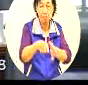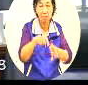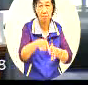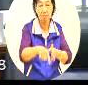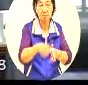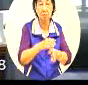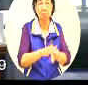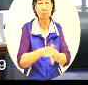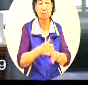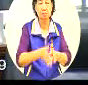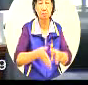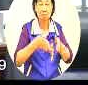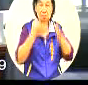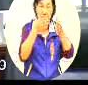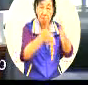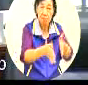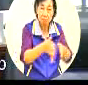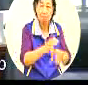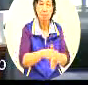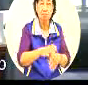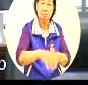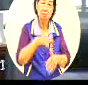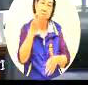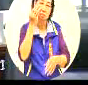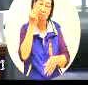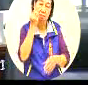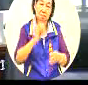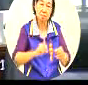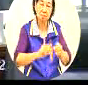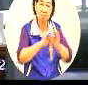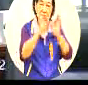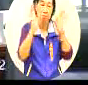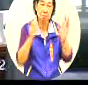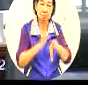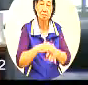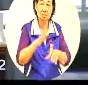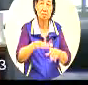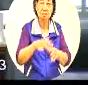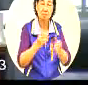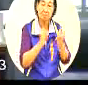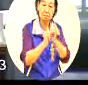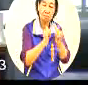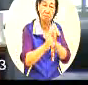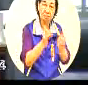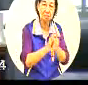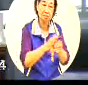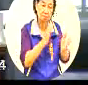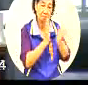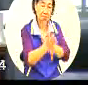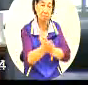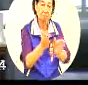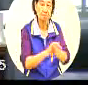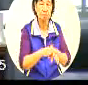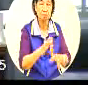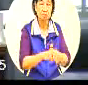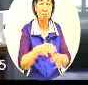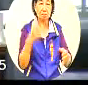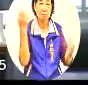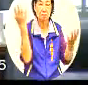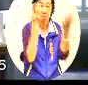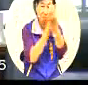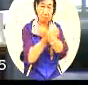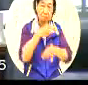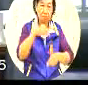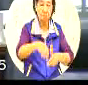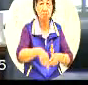观光客常常会搞不清楚到底是他是要排哪边，因此他误入了我们的旗津专用道。所以本席这边具